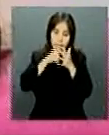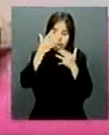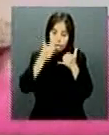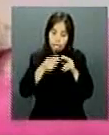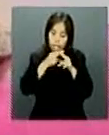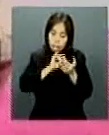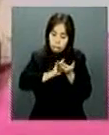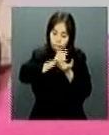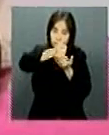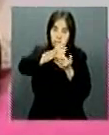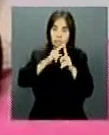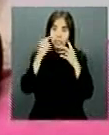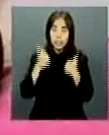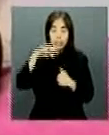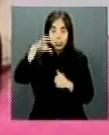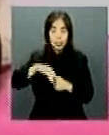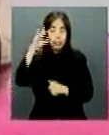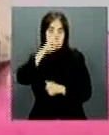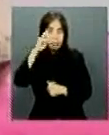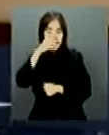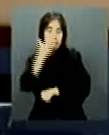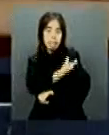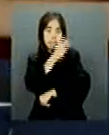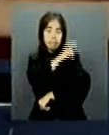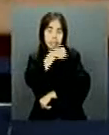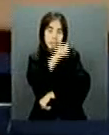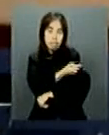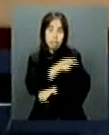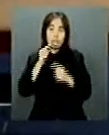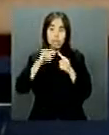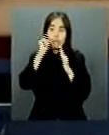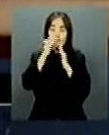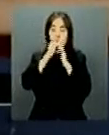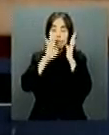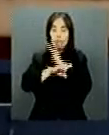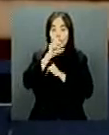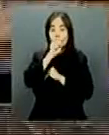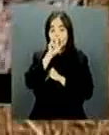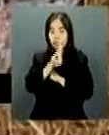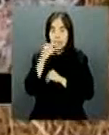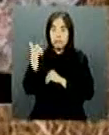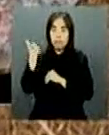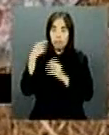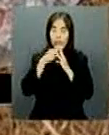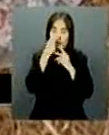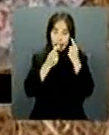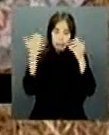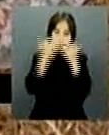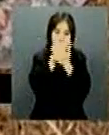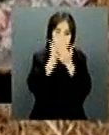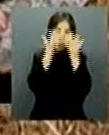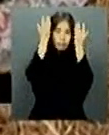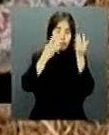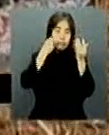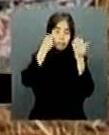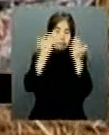สัตวแพทย์สถาบันวิจัยและบริการสุขภาพช้างแห่งชาติจังหวัดสุรินทร์เปลี่ยนจุดให้น้ำเกลือจากบริเวณใบหูเป็นทางทวาร